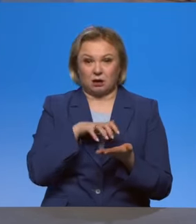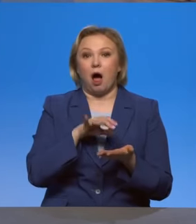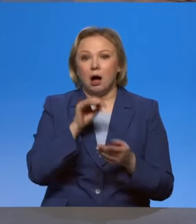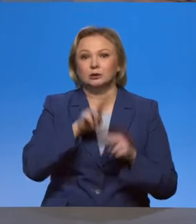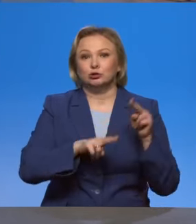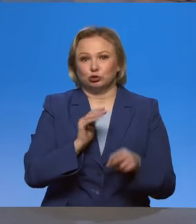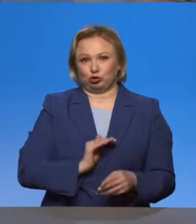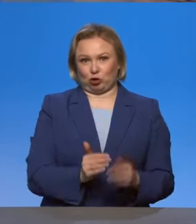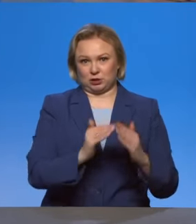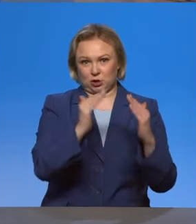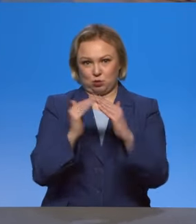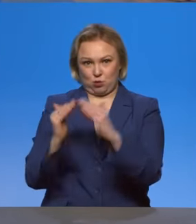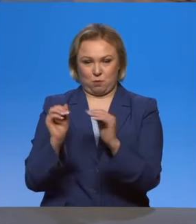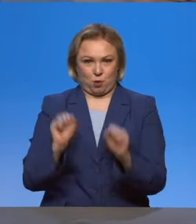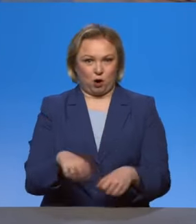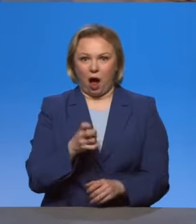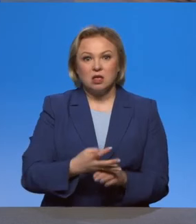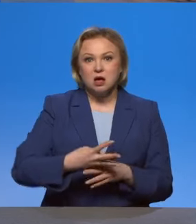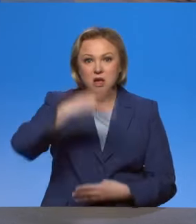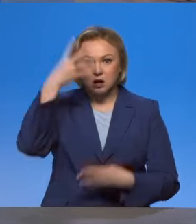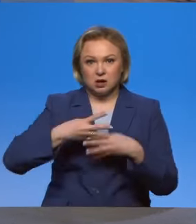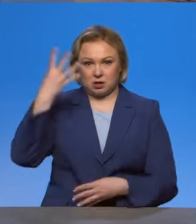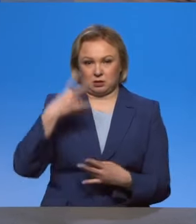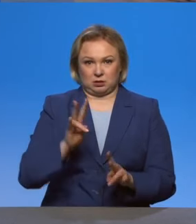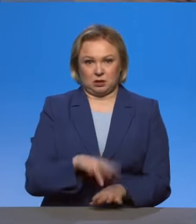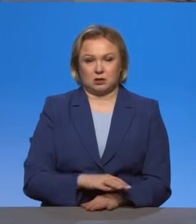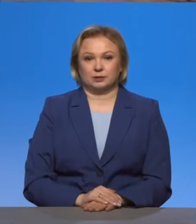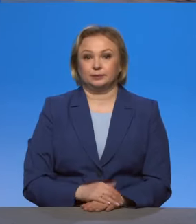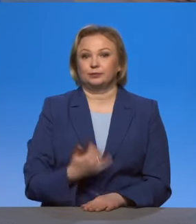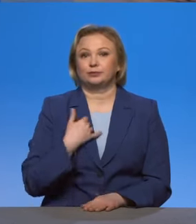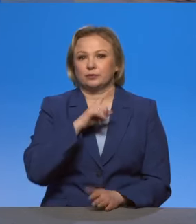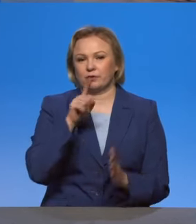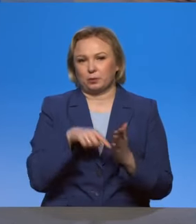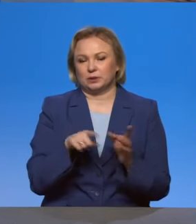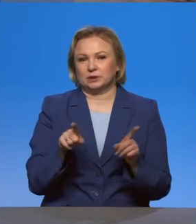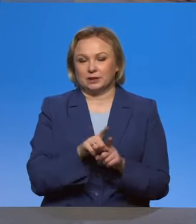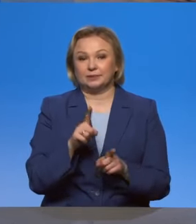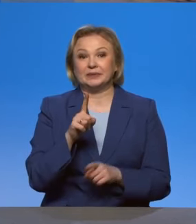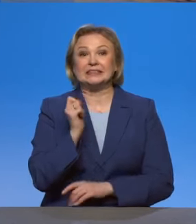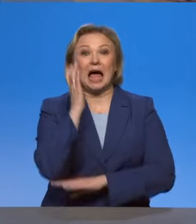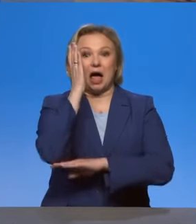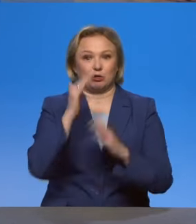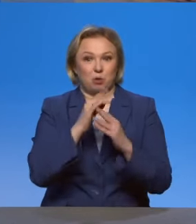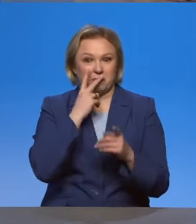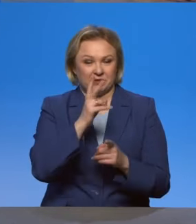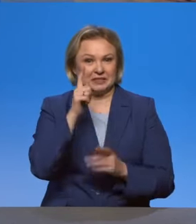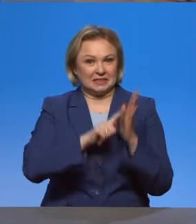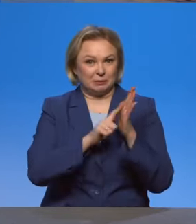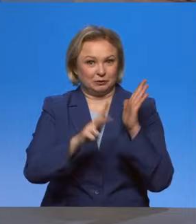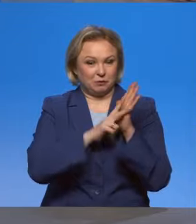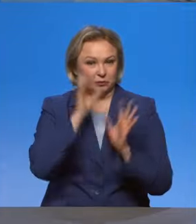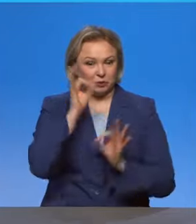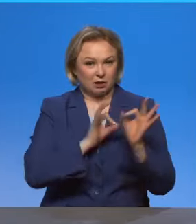ним, да, за этим будущим. Смотрите, у нас итоги опроса такие сейчас. За дом высказали 78%, а